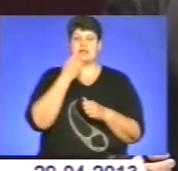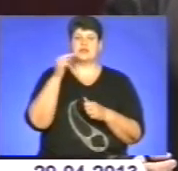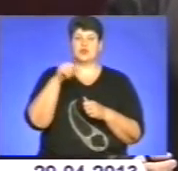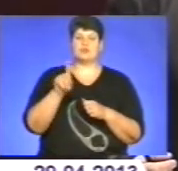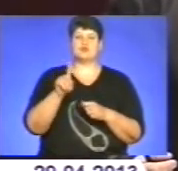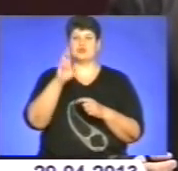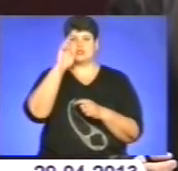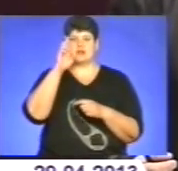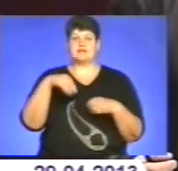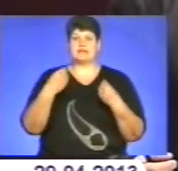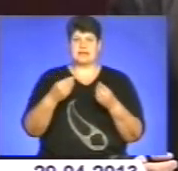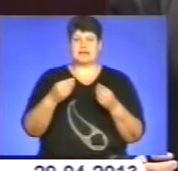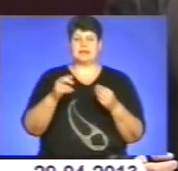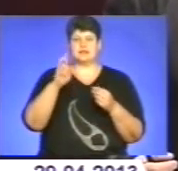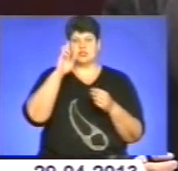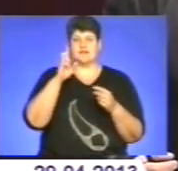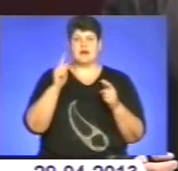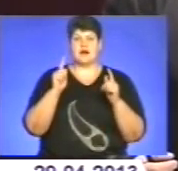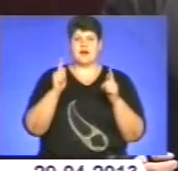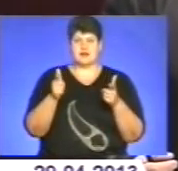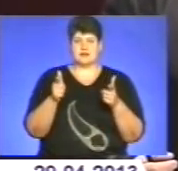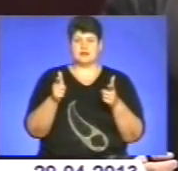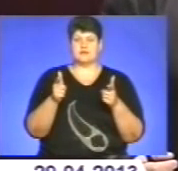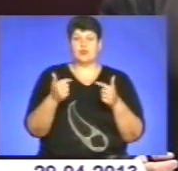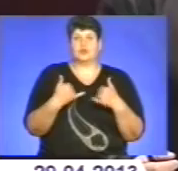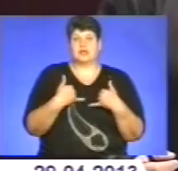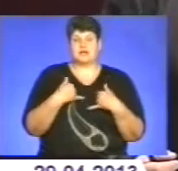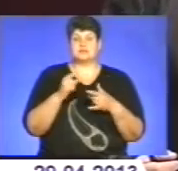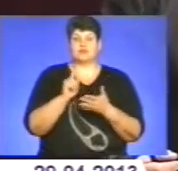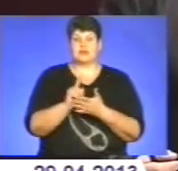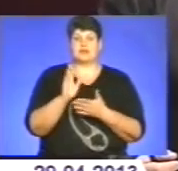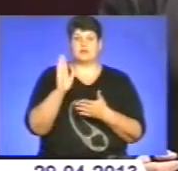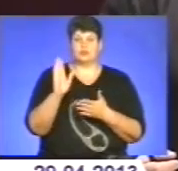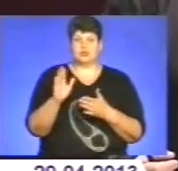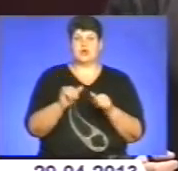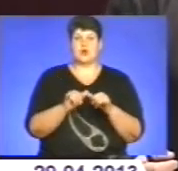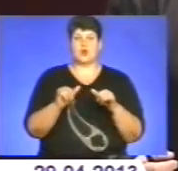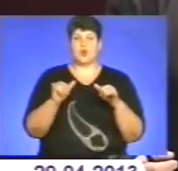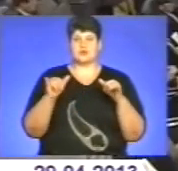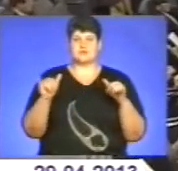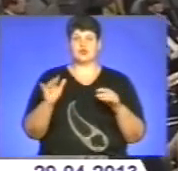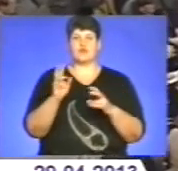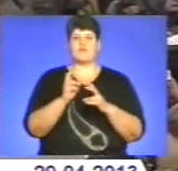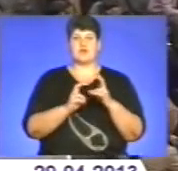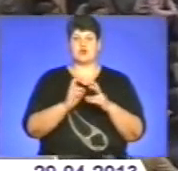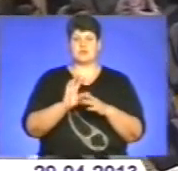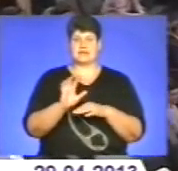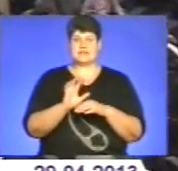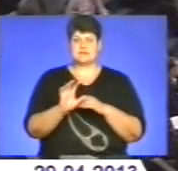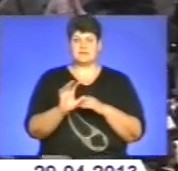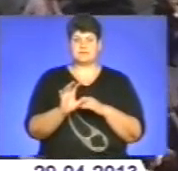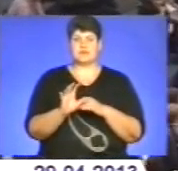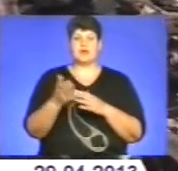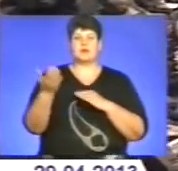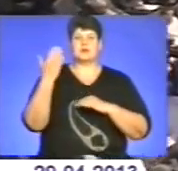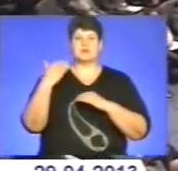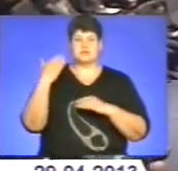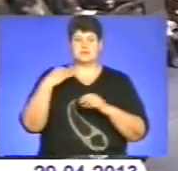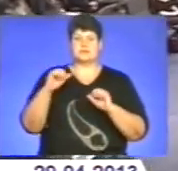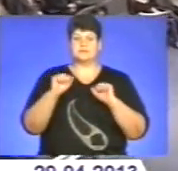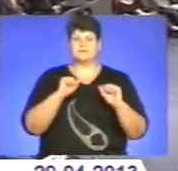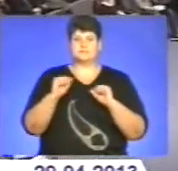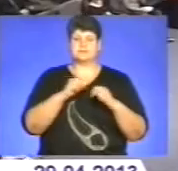дає державні гарантії, у нас повинна бути розвиток. Колишній чиновник КМДА, а нині